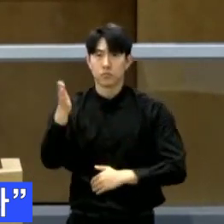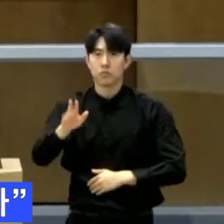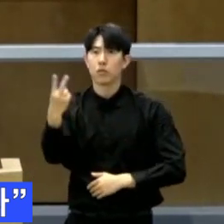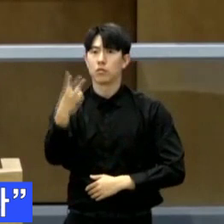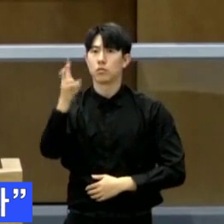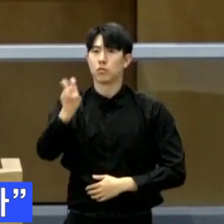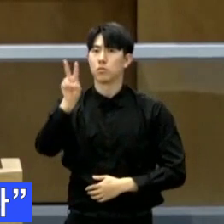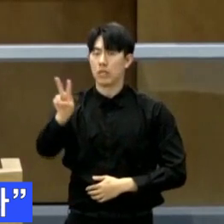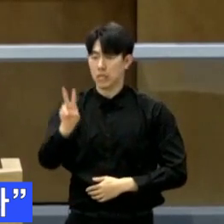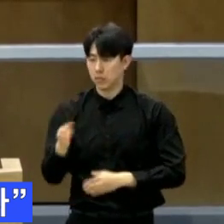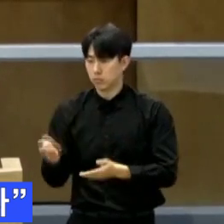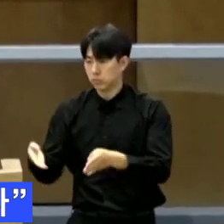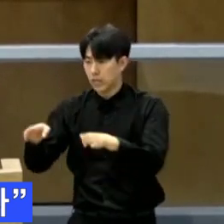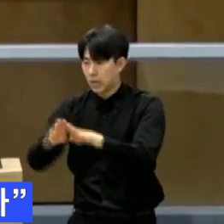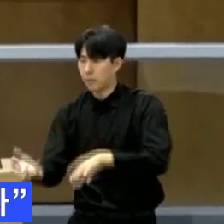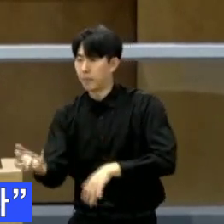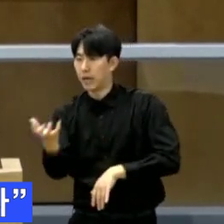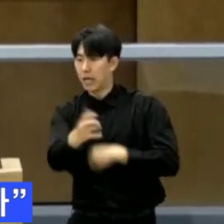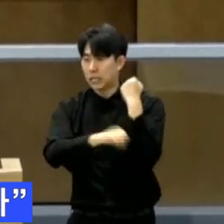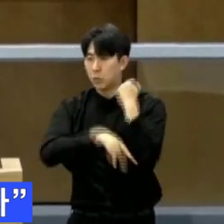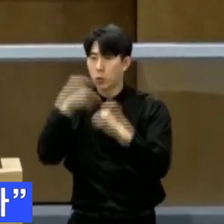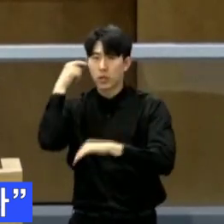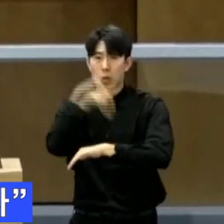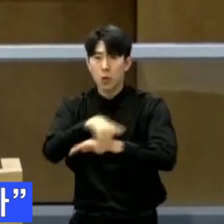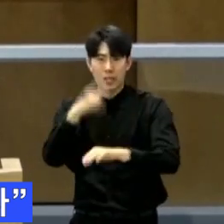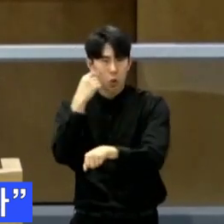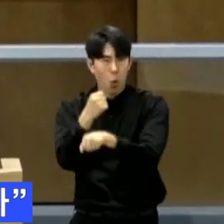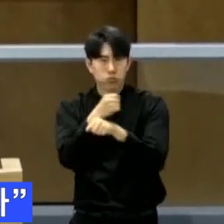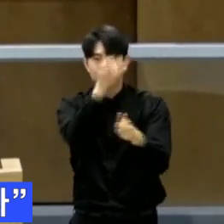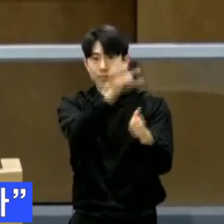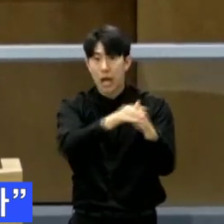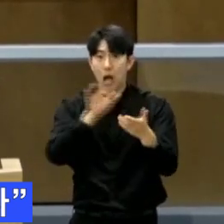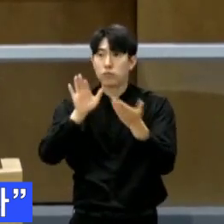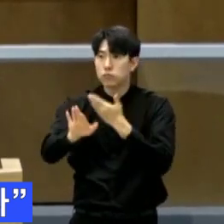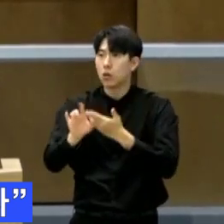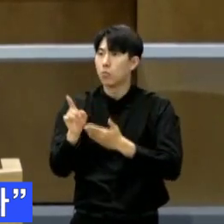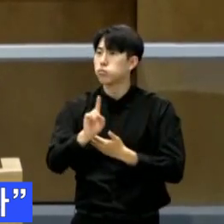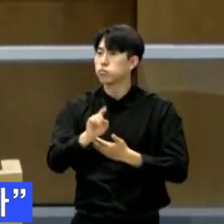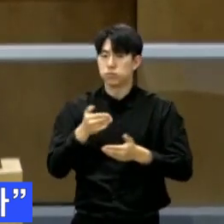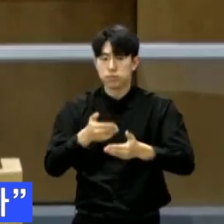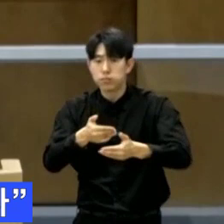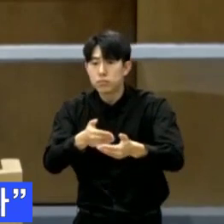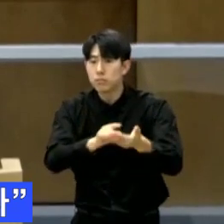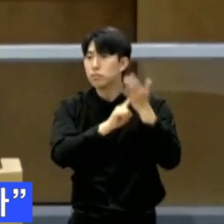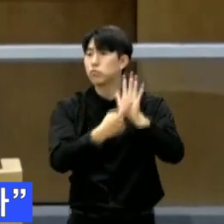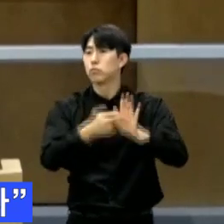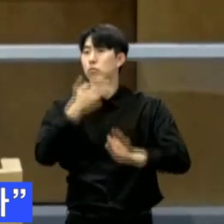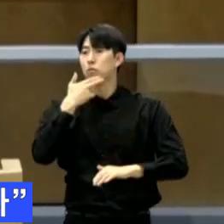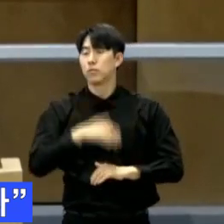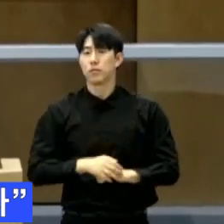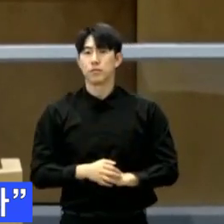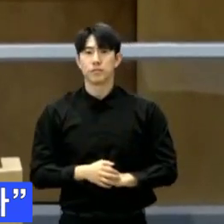그러나 2022년 기관 이전 기본 계획 용역을 실시한 이후 별다른 진척이 없습니다.